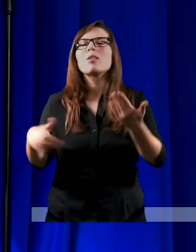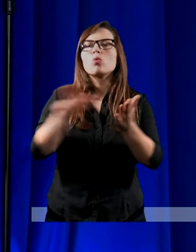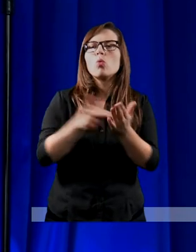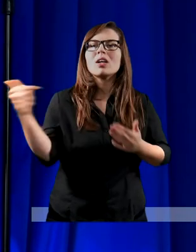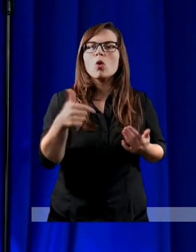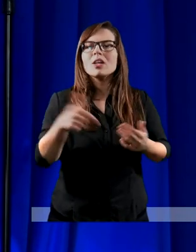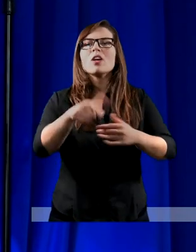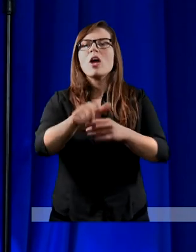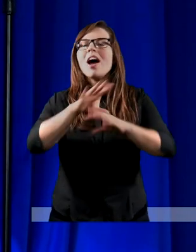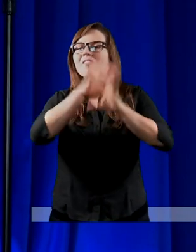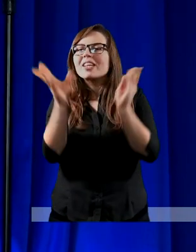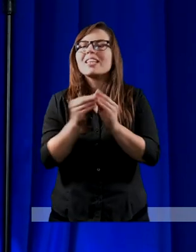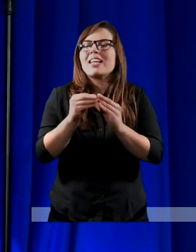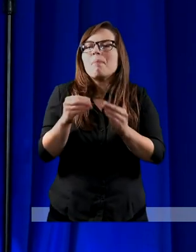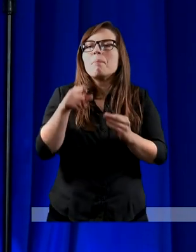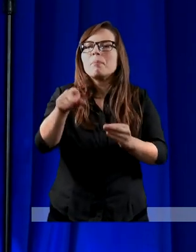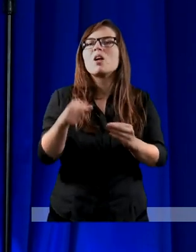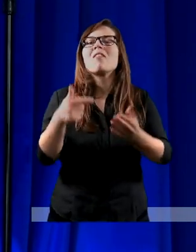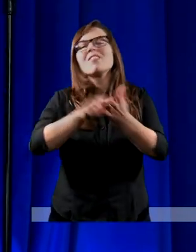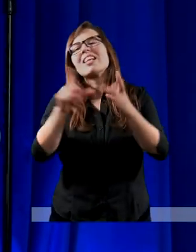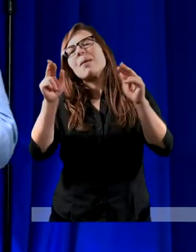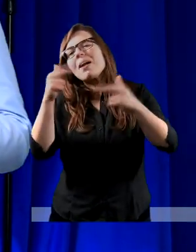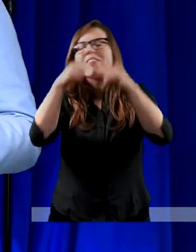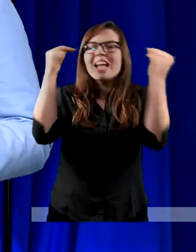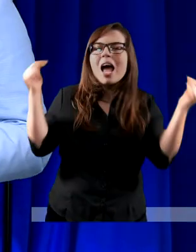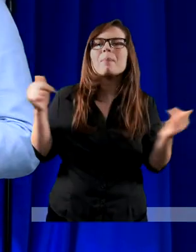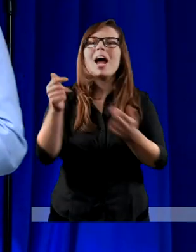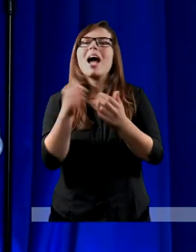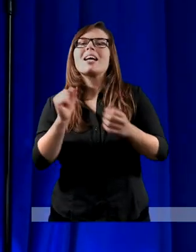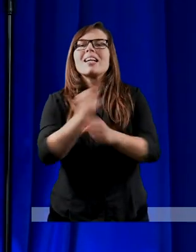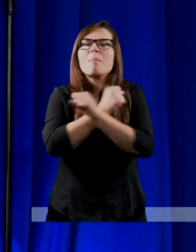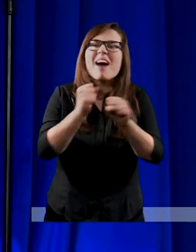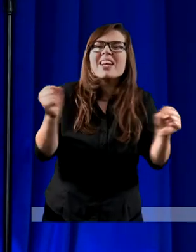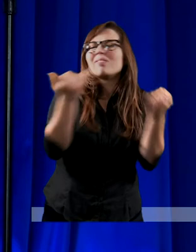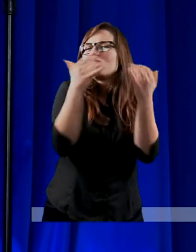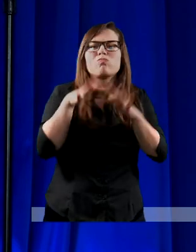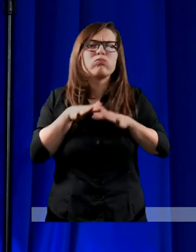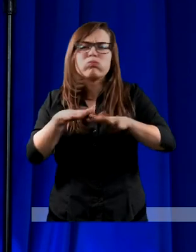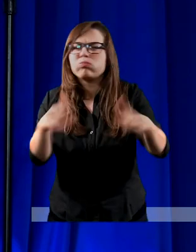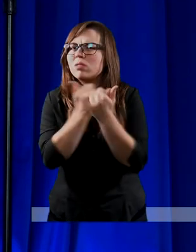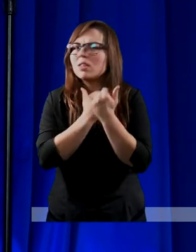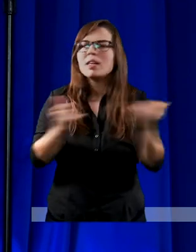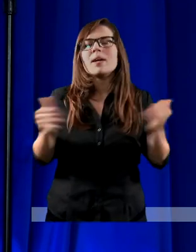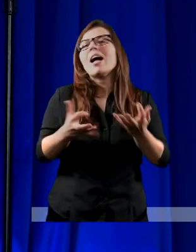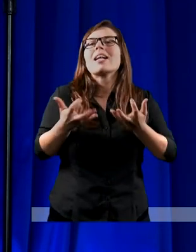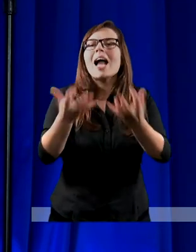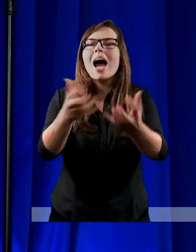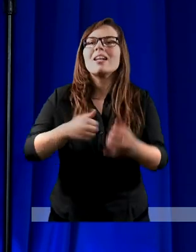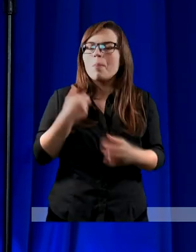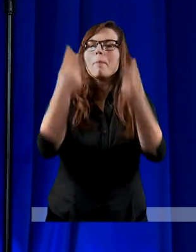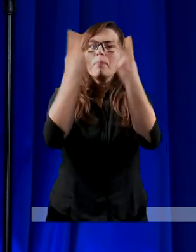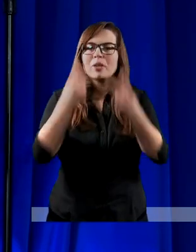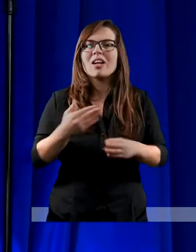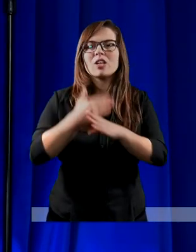tematu, zebrałem właśnie w jednym miejscu. Co nas czeka w niebie, czy masz pewność zbawienia i wiele innych, zachęcam, żeby